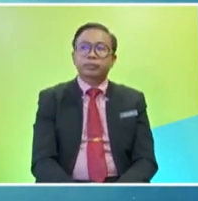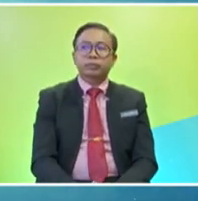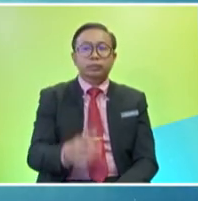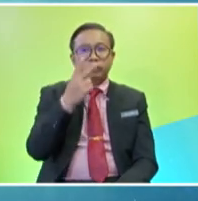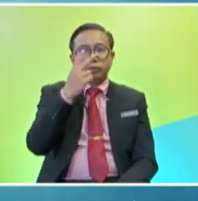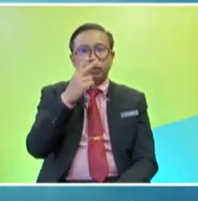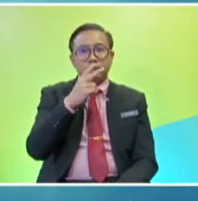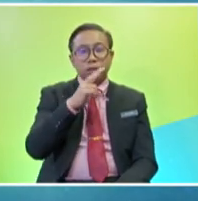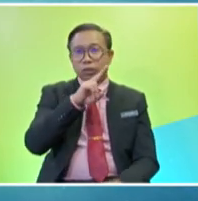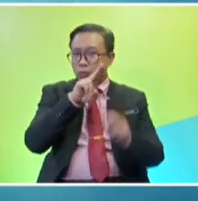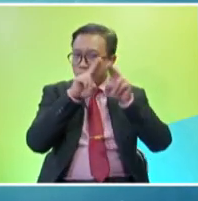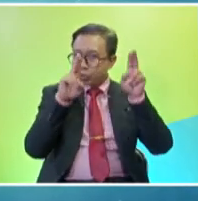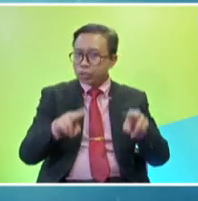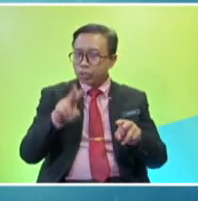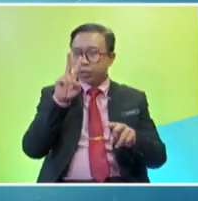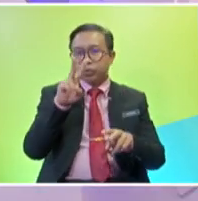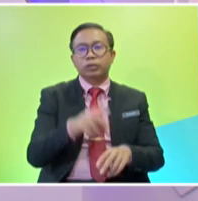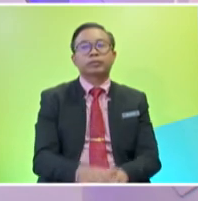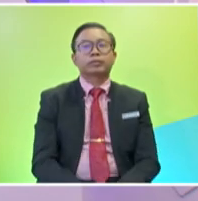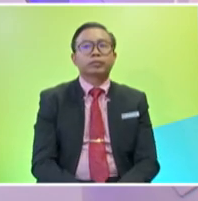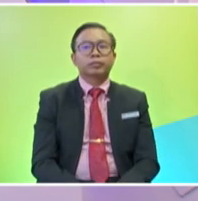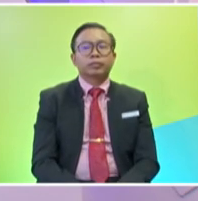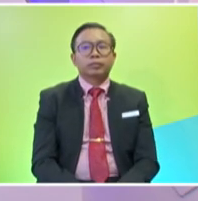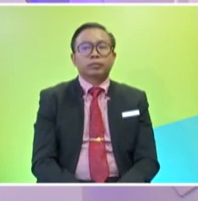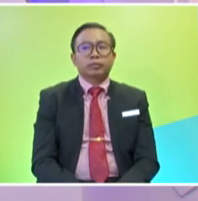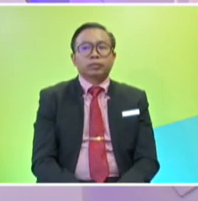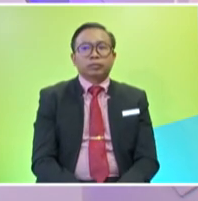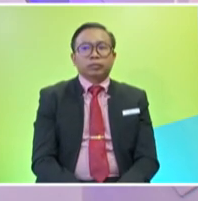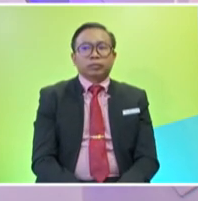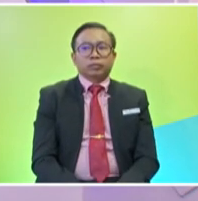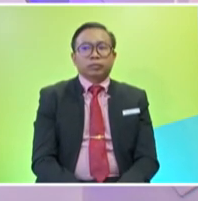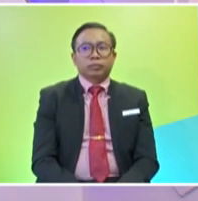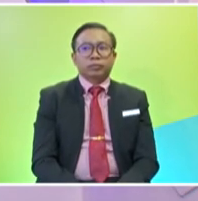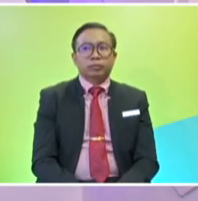yang kedua oke bagus ucapannya Jawa itu